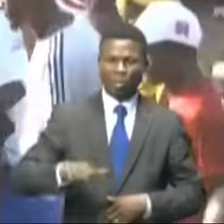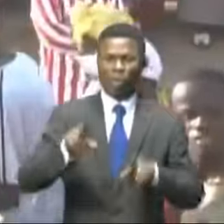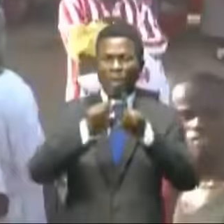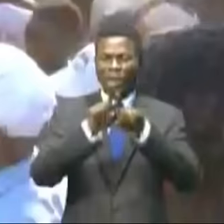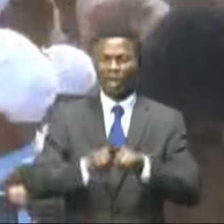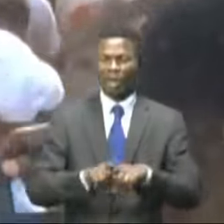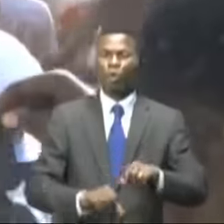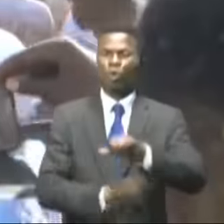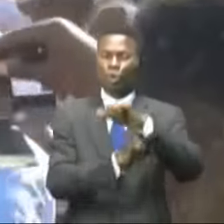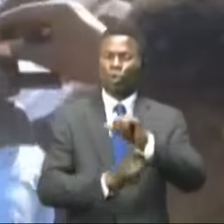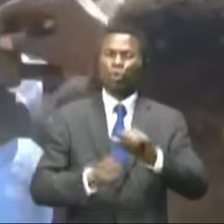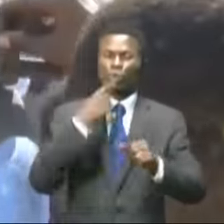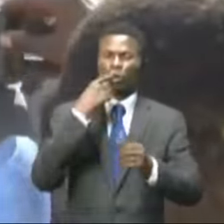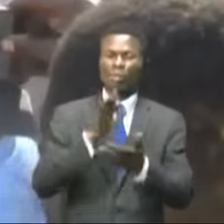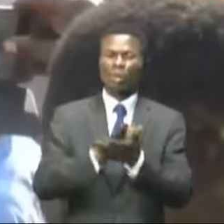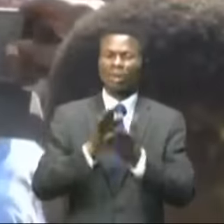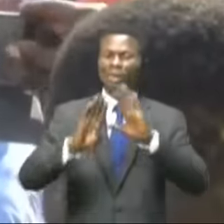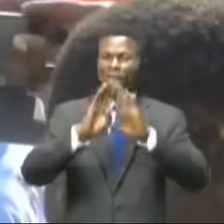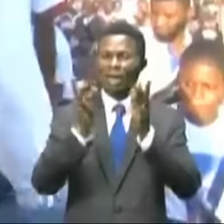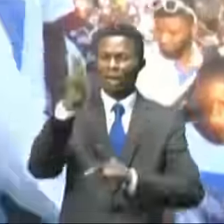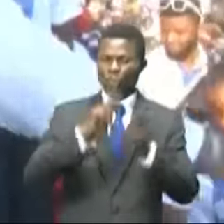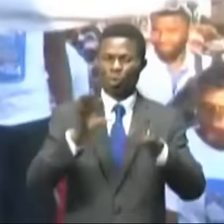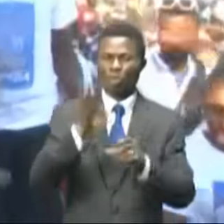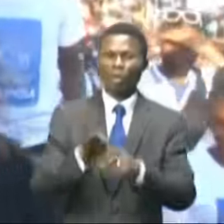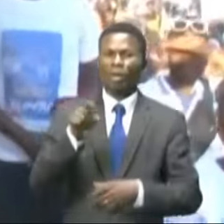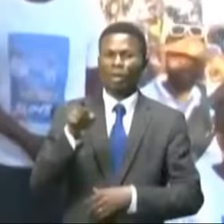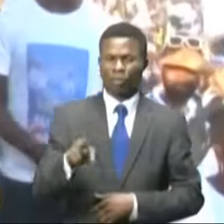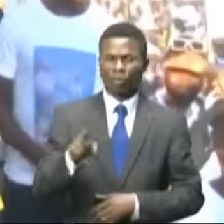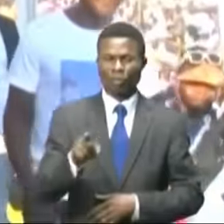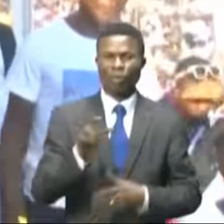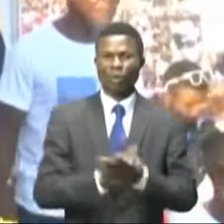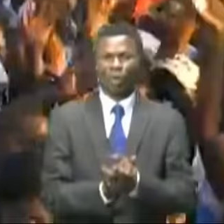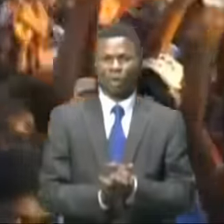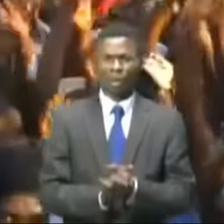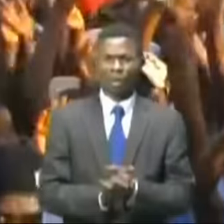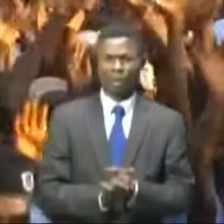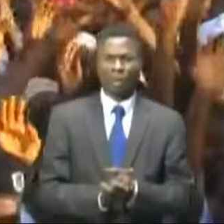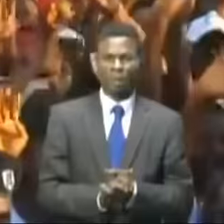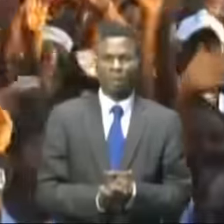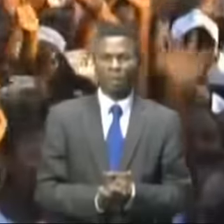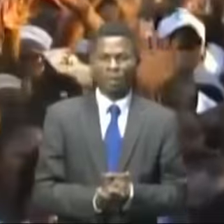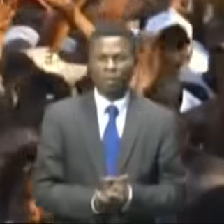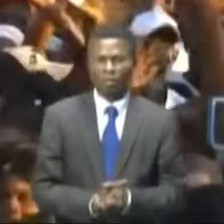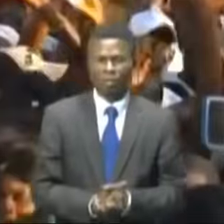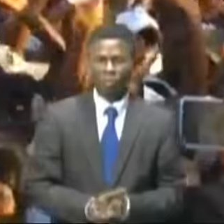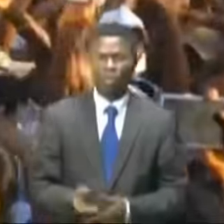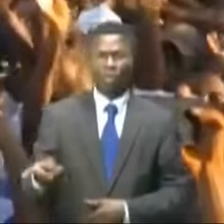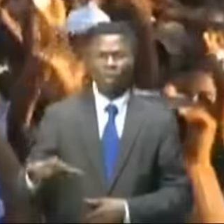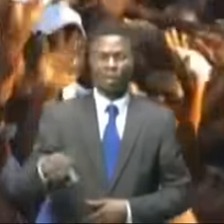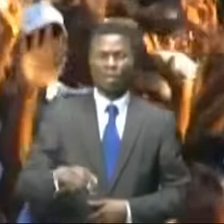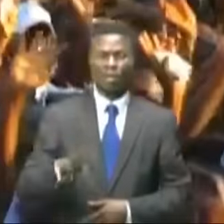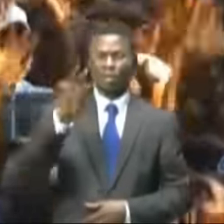sa gratitude à ses électeurs et aux députés provinciaux pour son élection comme sénateur de la province de la Mongala.